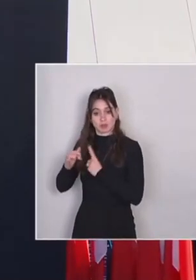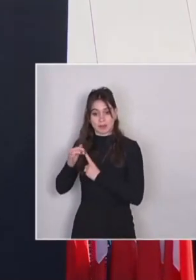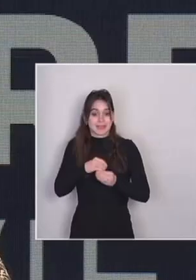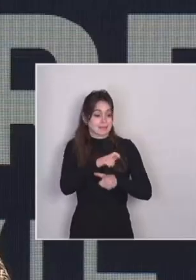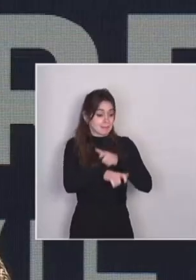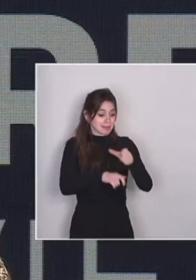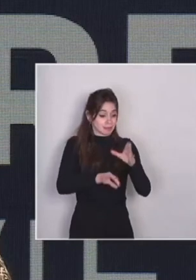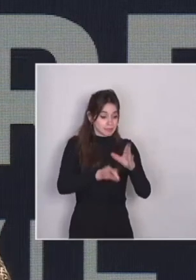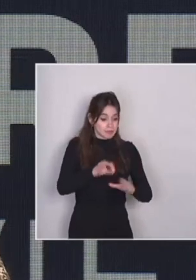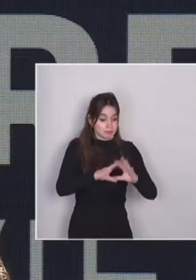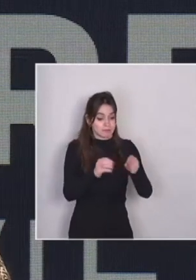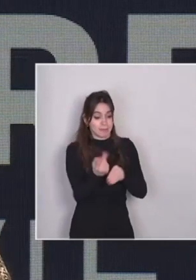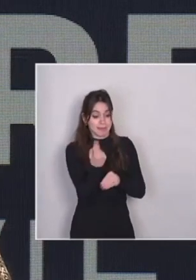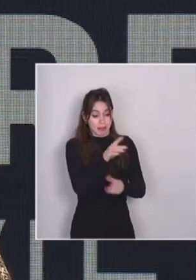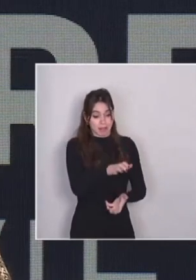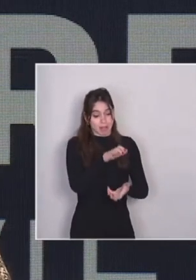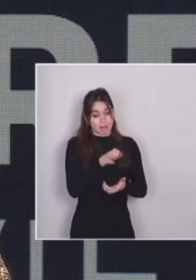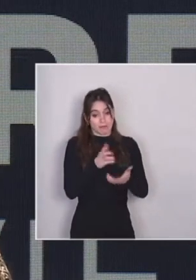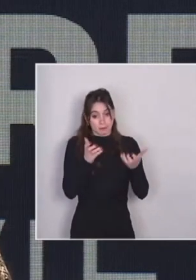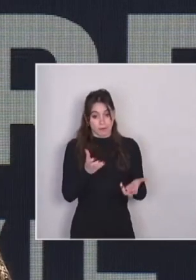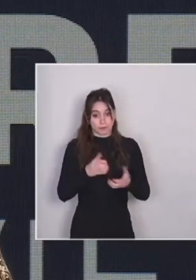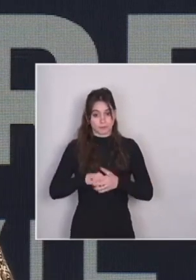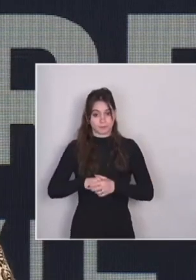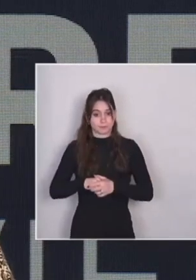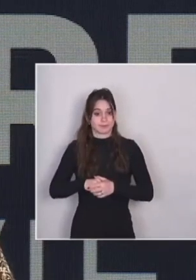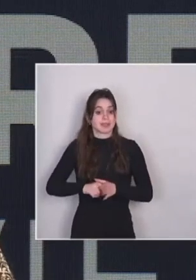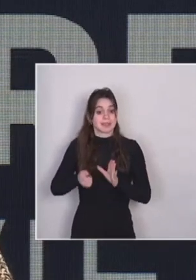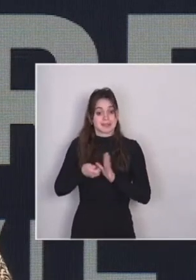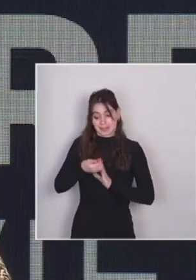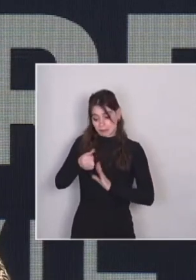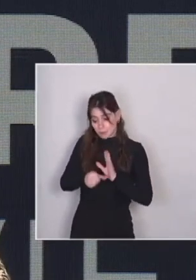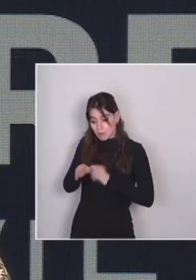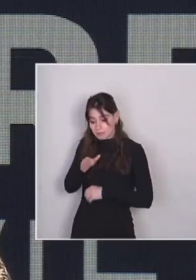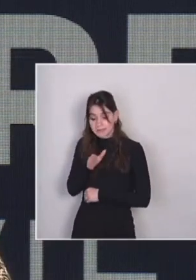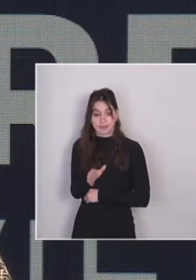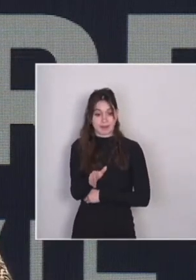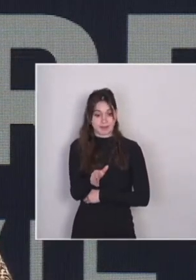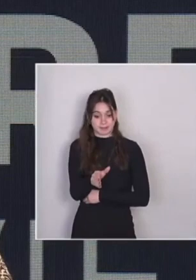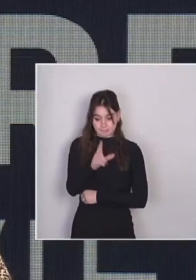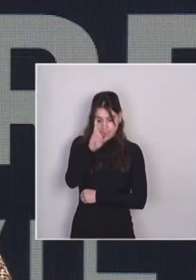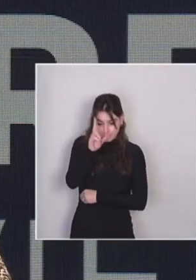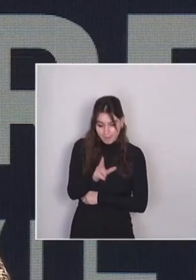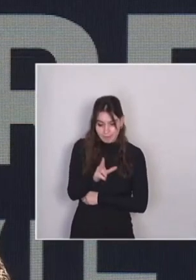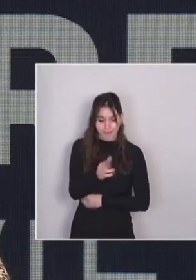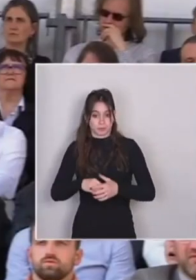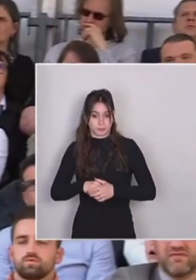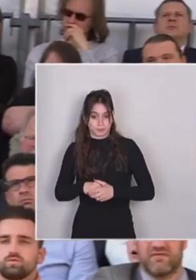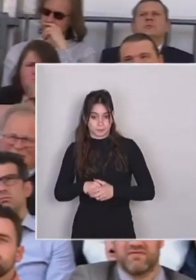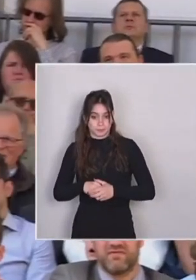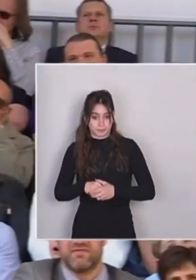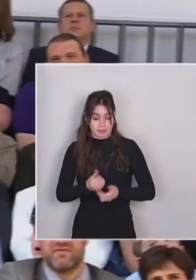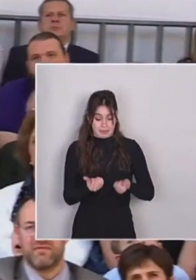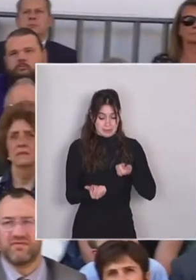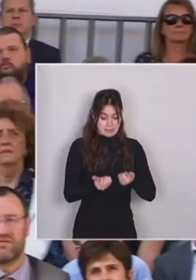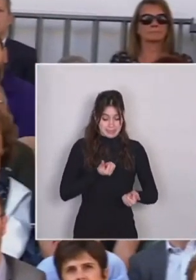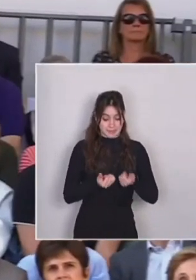mémoriel. À partir du mois d'avril, nous commencerons l'enregistrement de vos témoignages. Les